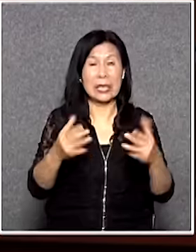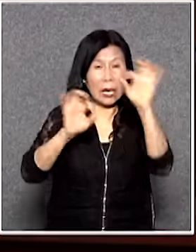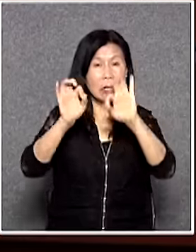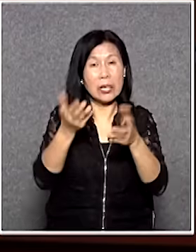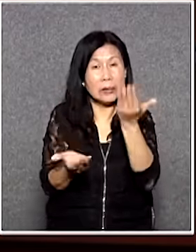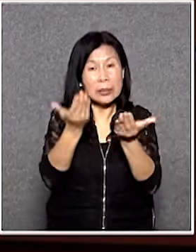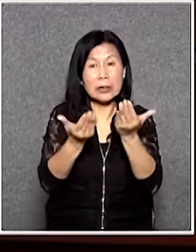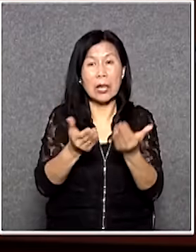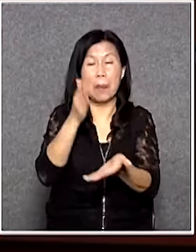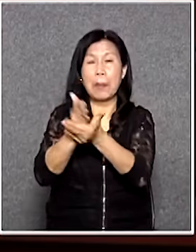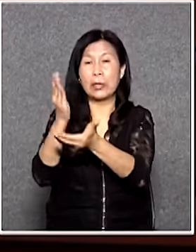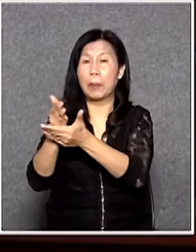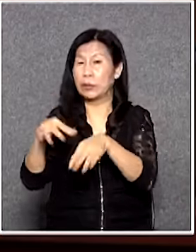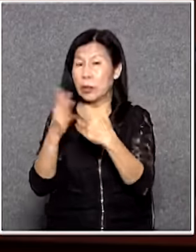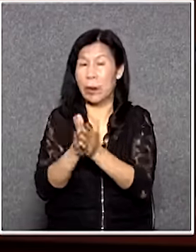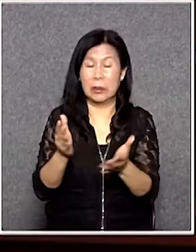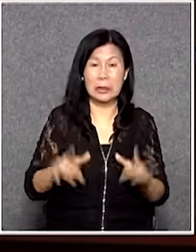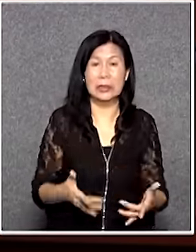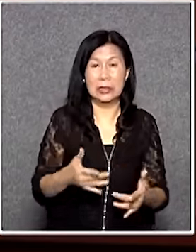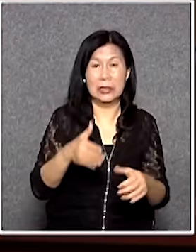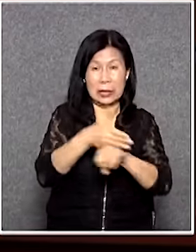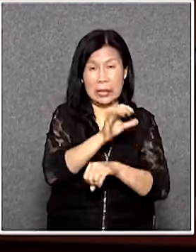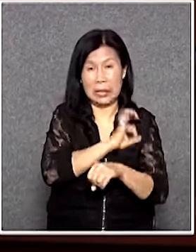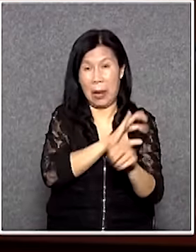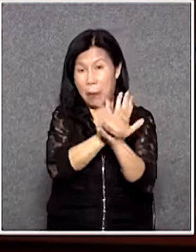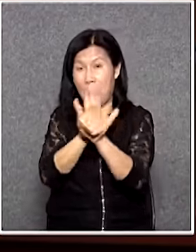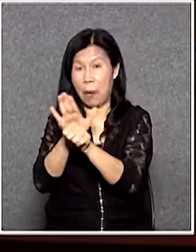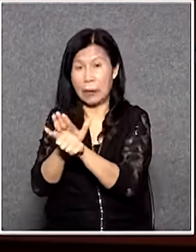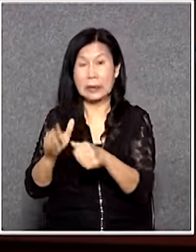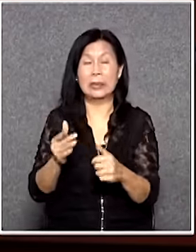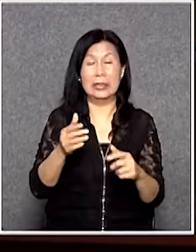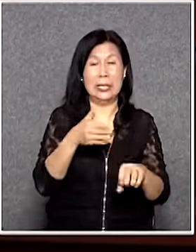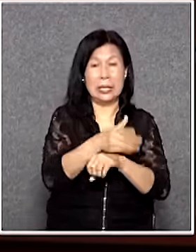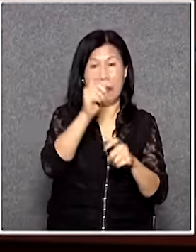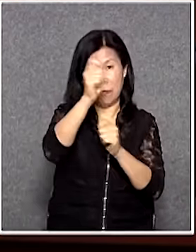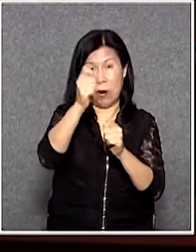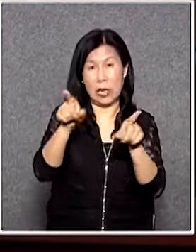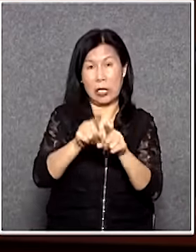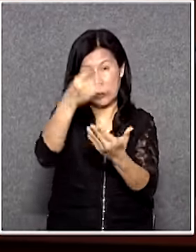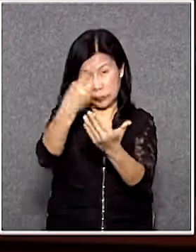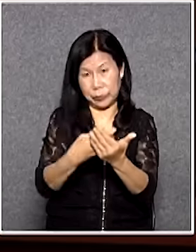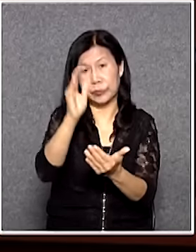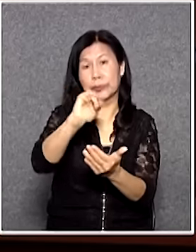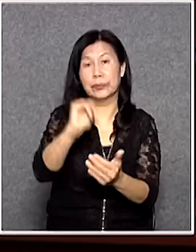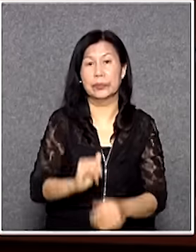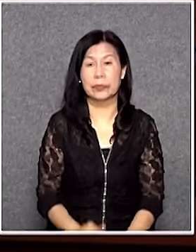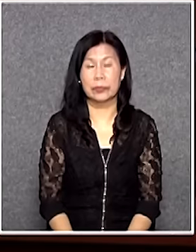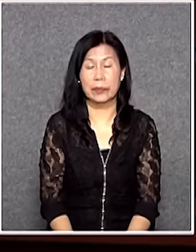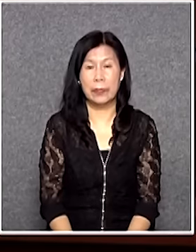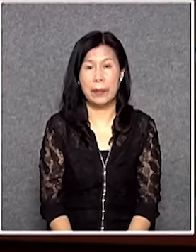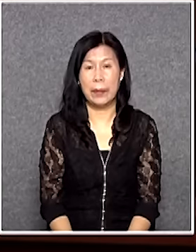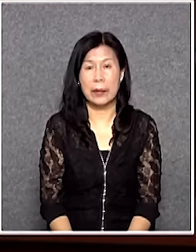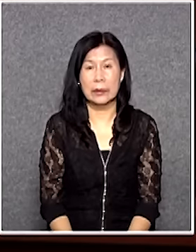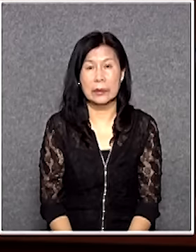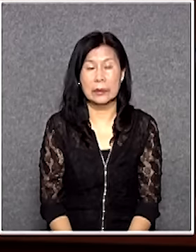你完全唔同嘅嘢嚟嘅，人哋成係成個社會保障制度、社會福利制度嚟嘅嗰個係，係嘛？所以即係